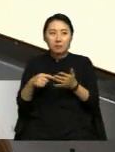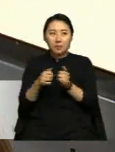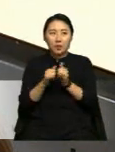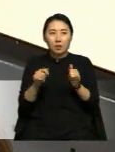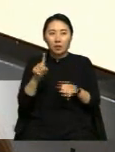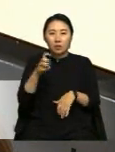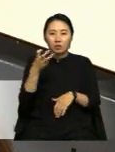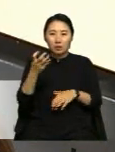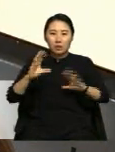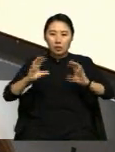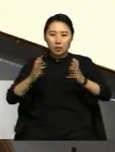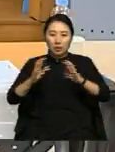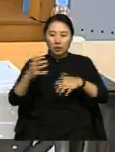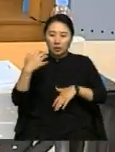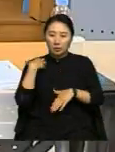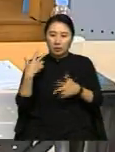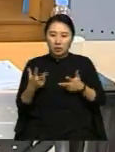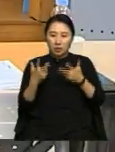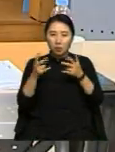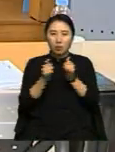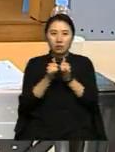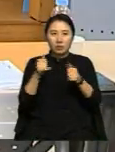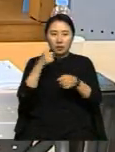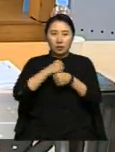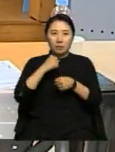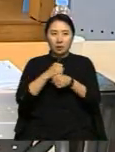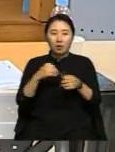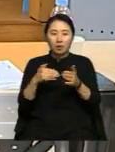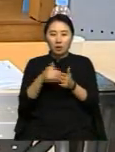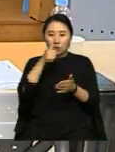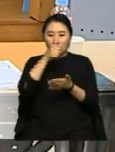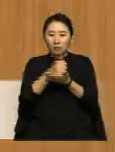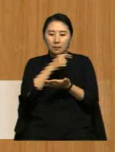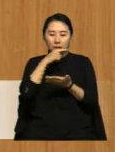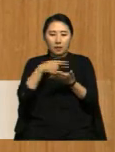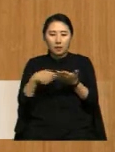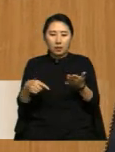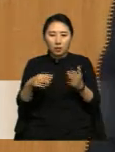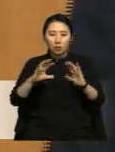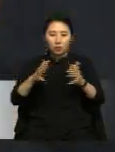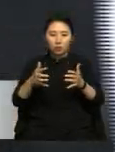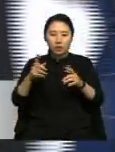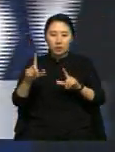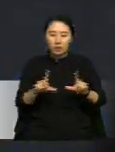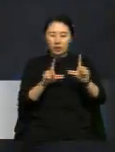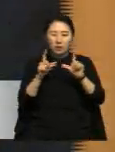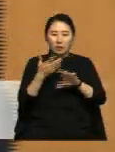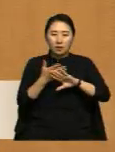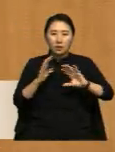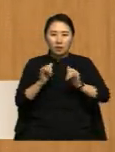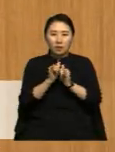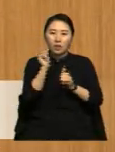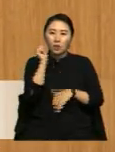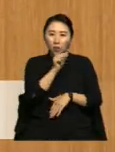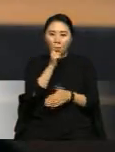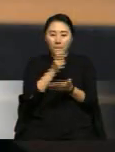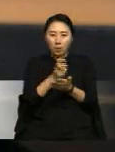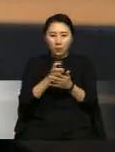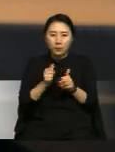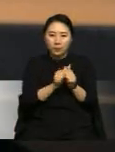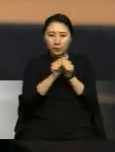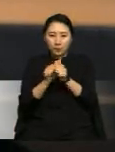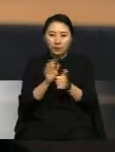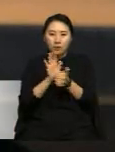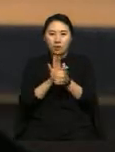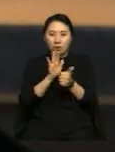지원단은 13개 국가를 담당하는 자원봉사자들로 구성돼 범죄 피해를 당한 국내 체류 외국인들에게 통역과 법정 동행